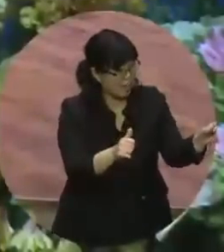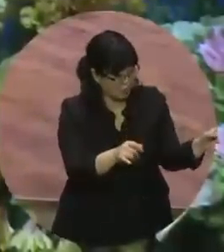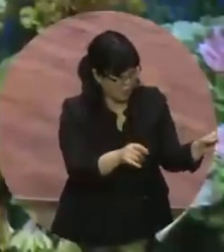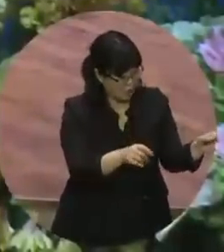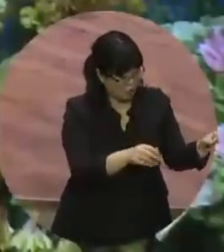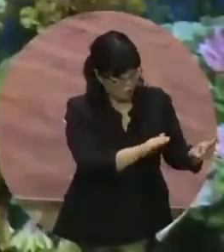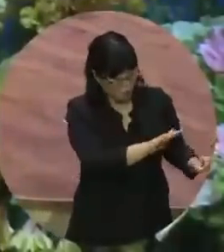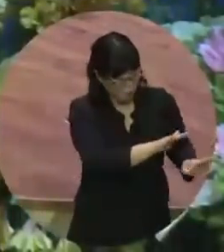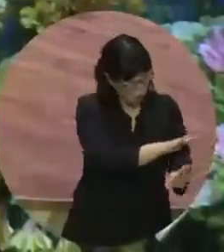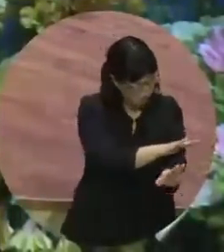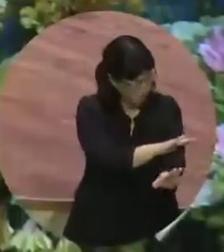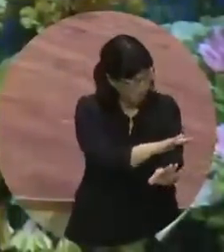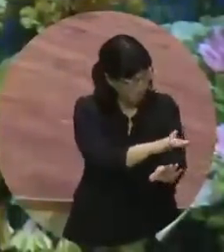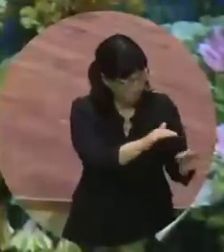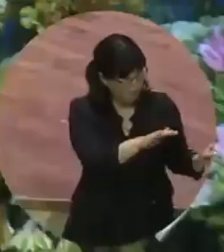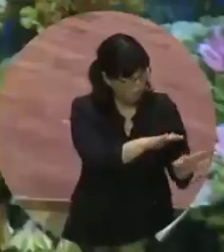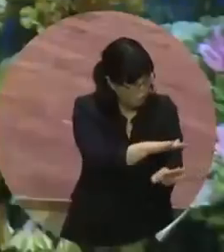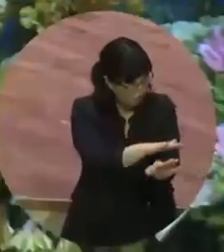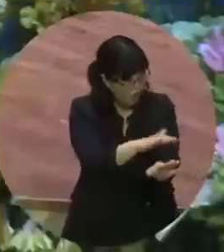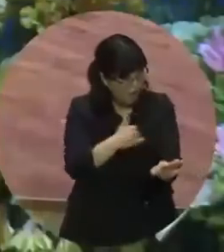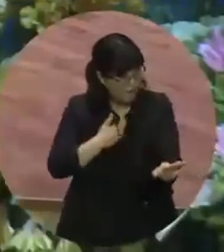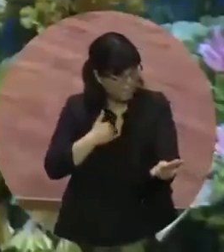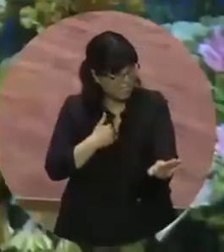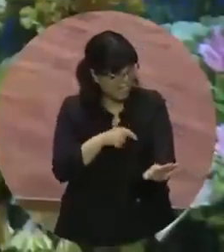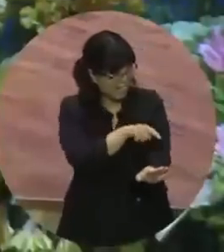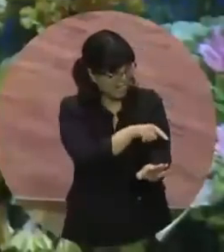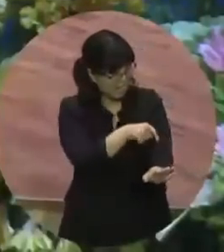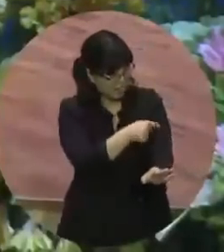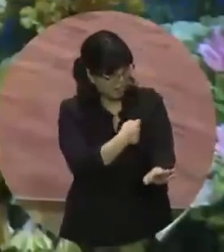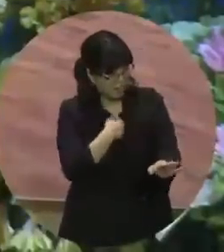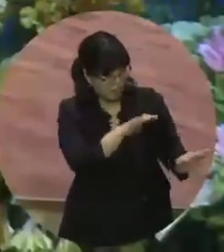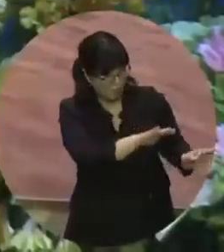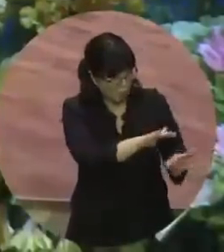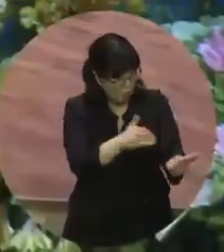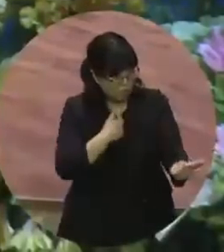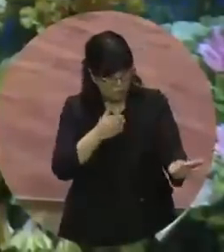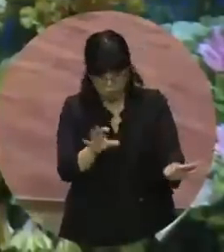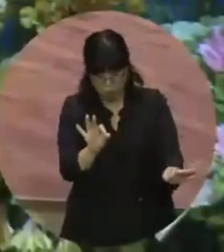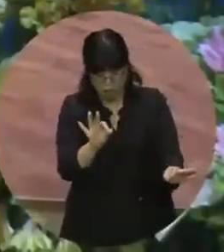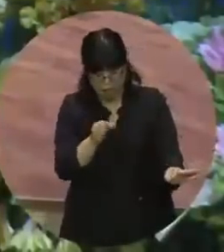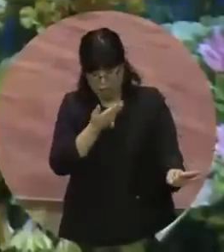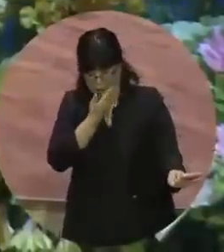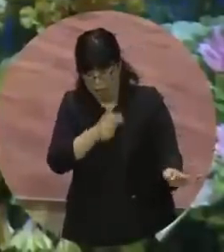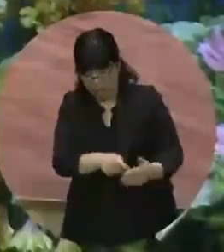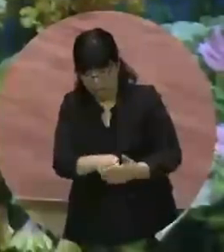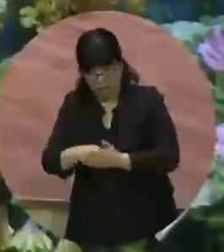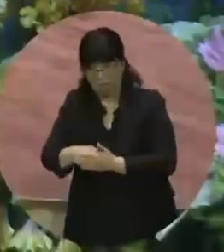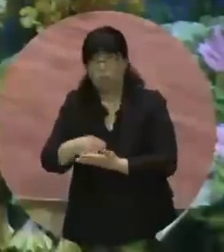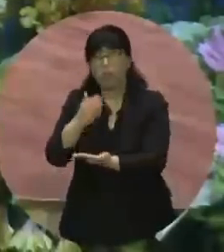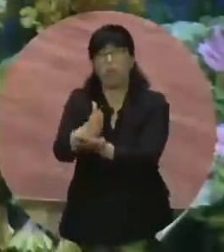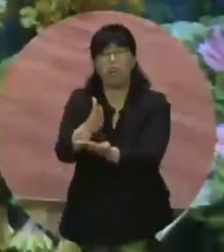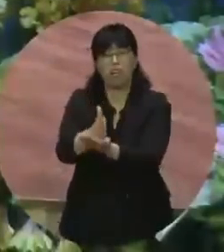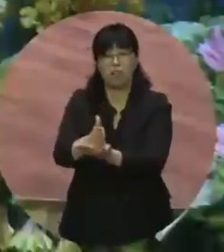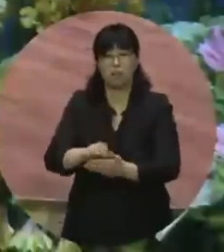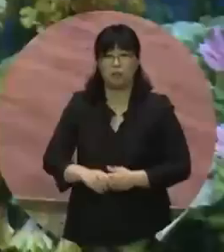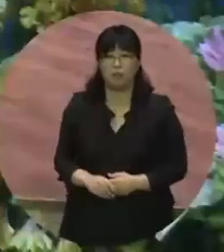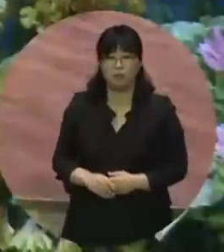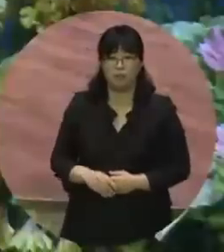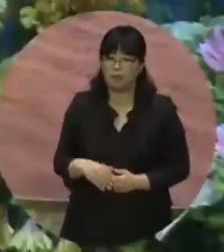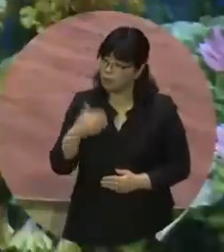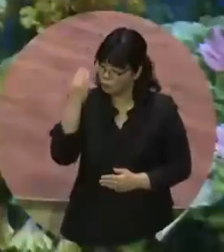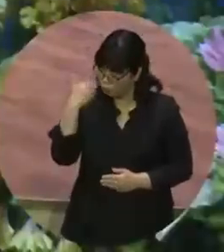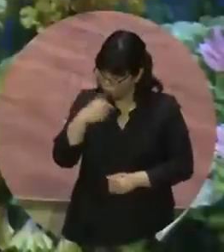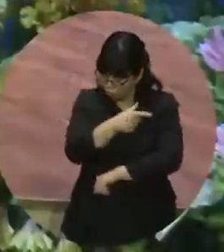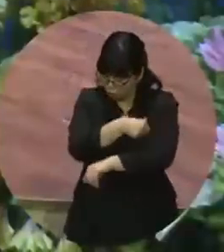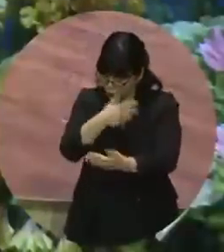해가지고 왔습니다. 마이너스 통장, 직장 다니니까 돈 없잖아요. 그러니까 마이너스 통장으로